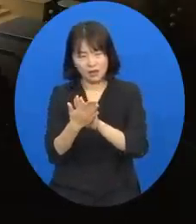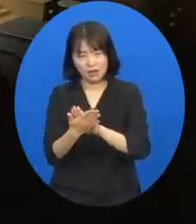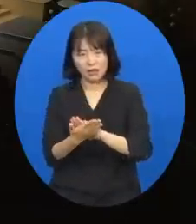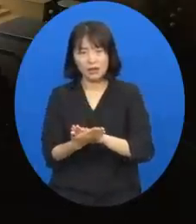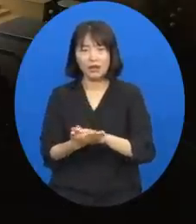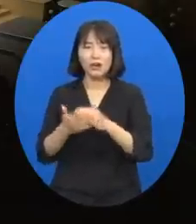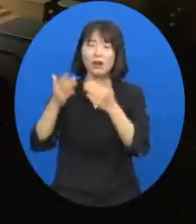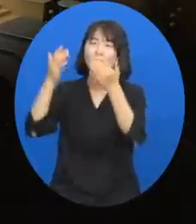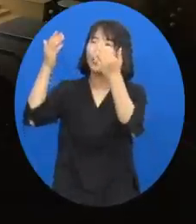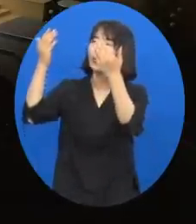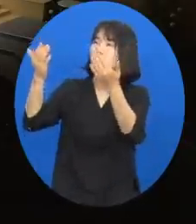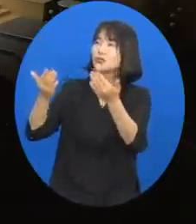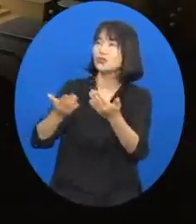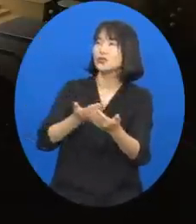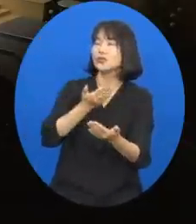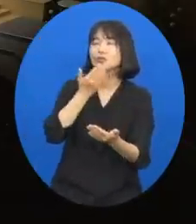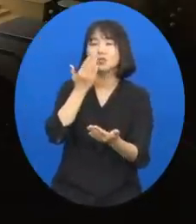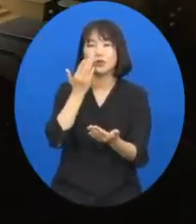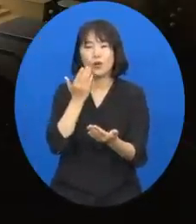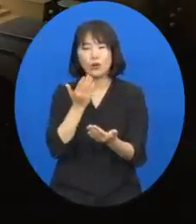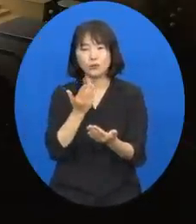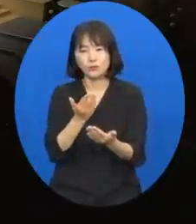over a